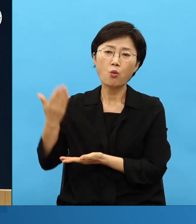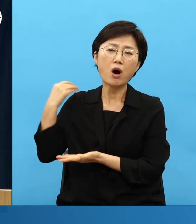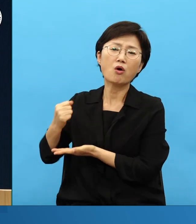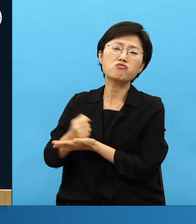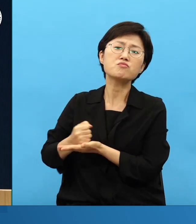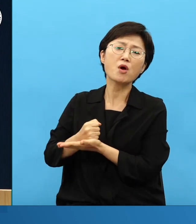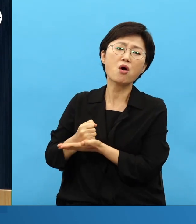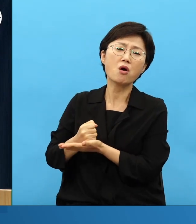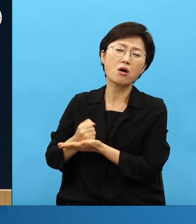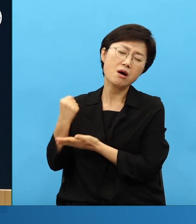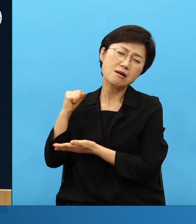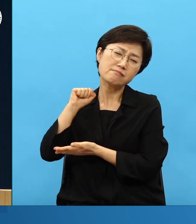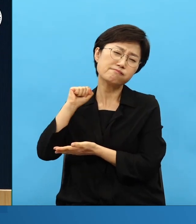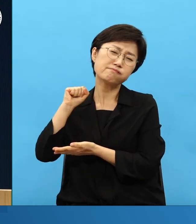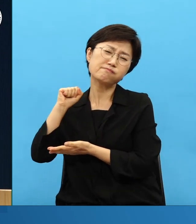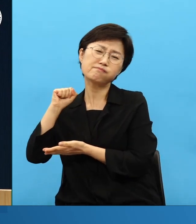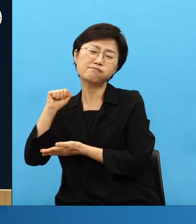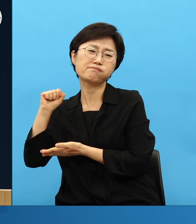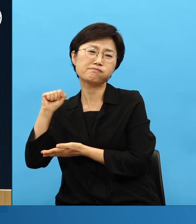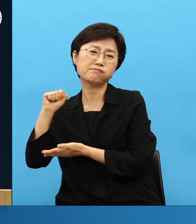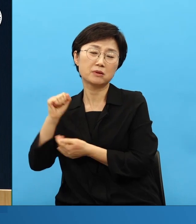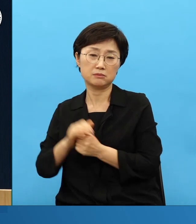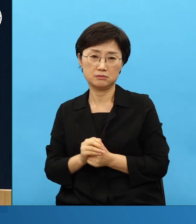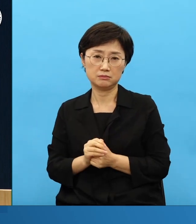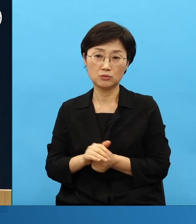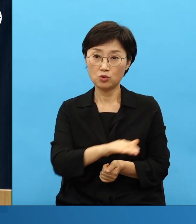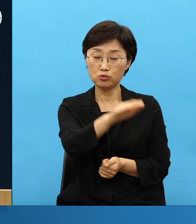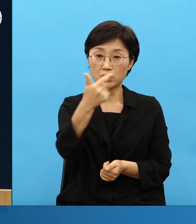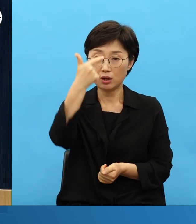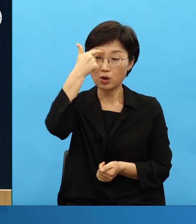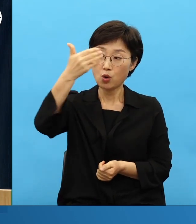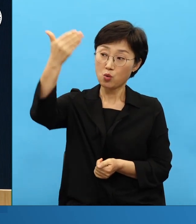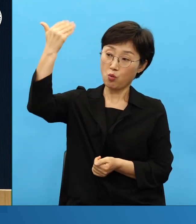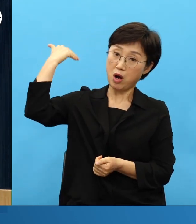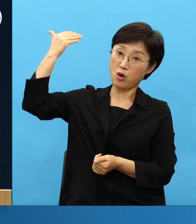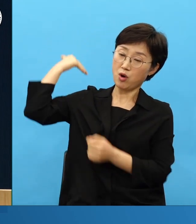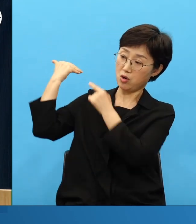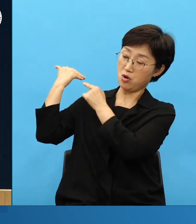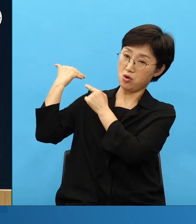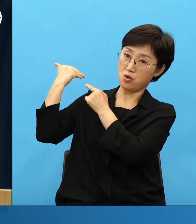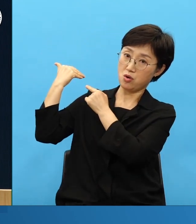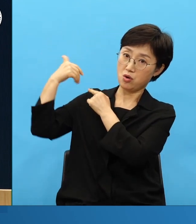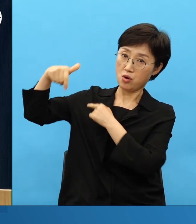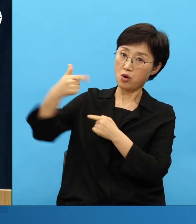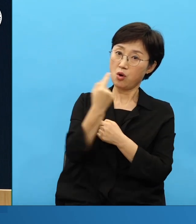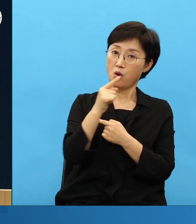change. 아니 우리 과거가 있단 말입니까? 있습니다. Does that mean that there's a past for us? Of course there is.